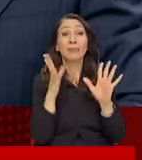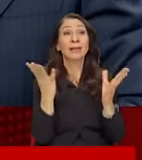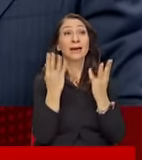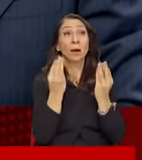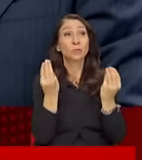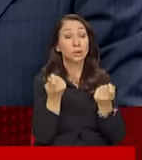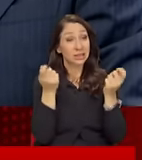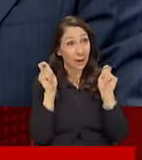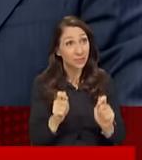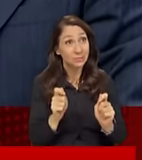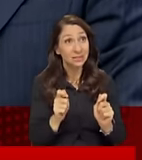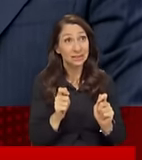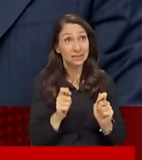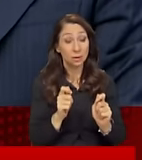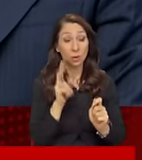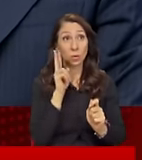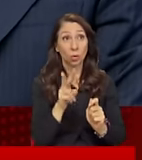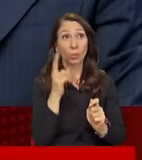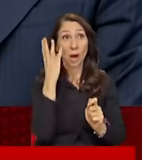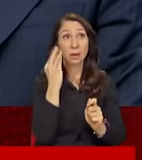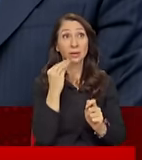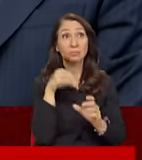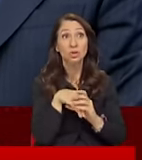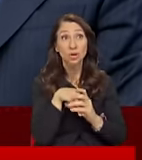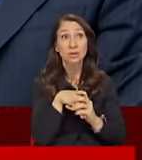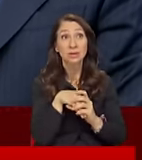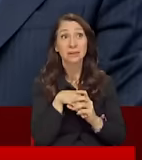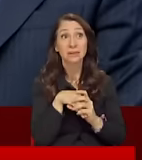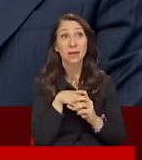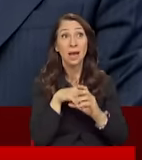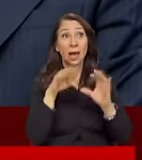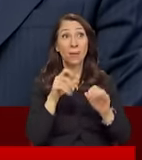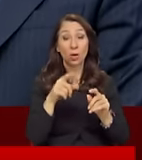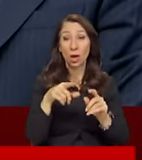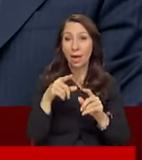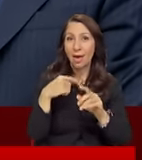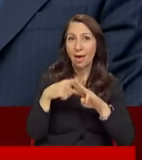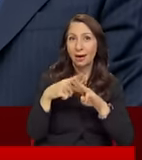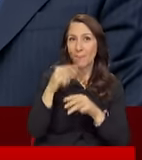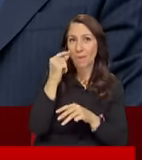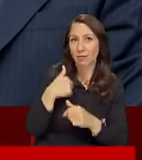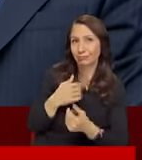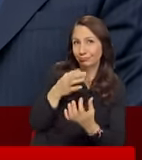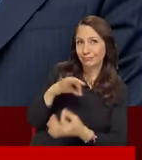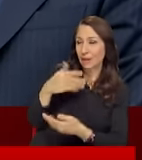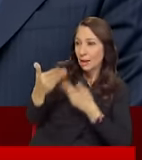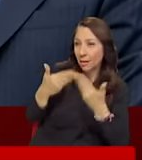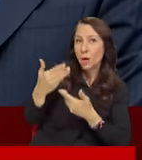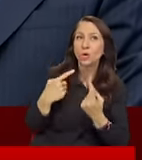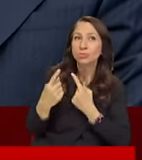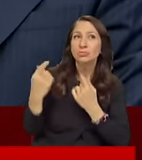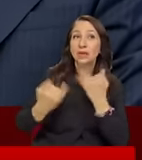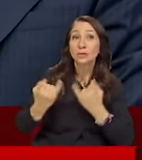güzel iş yaptığımızın karşılığını aldığım için hemen tabii bunu Ekrem'e iletiyorum ya da